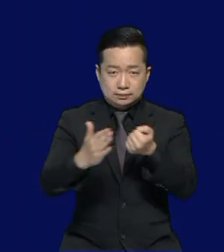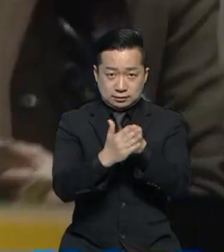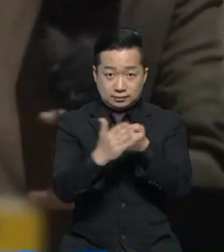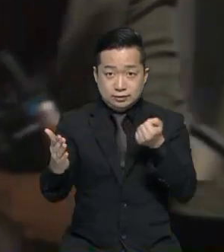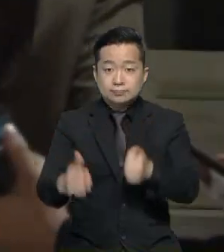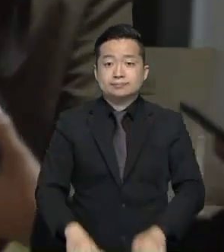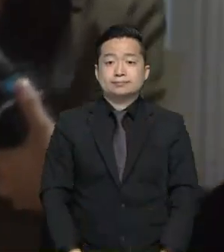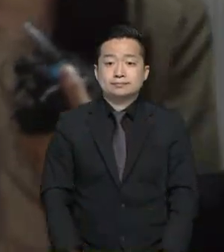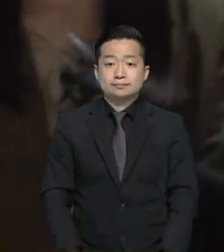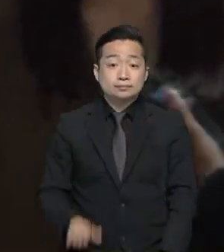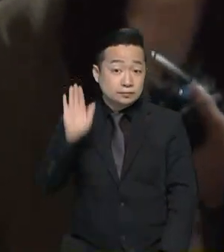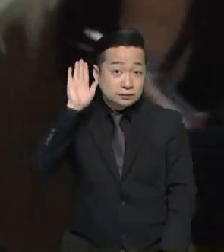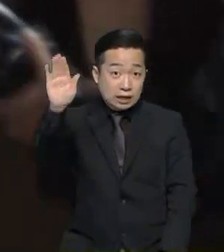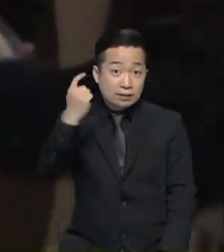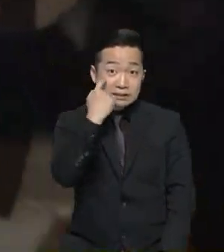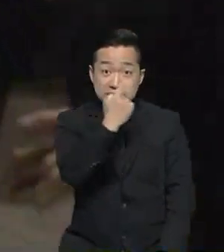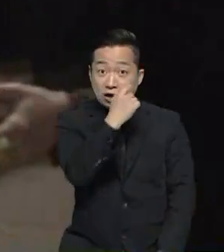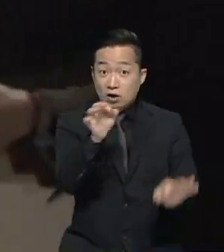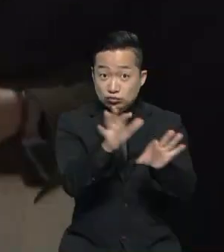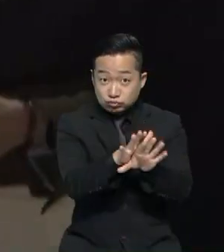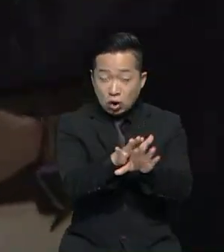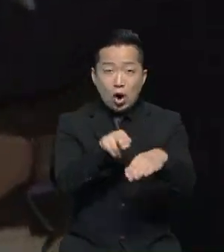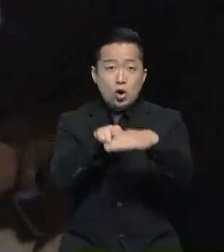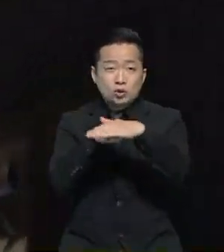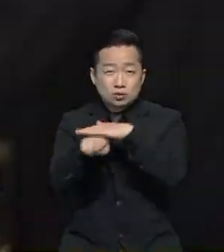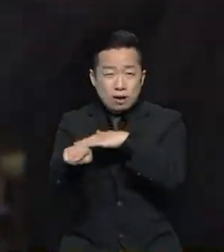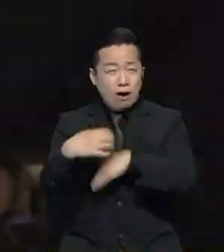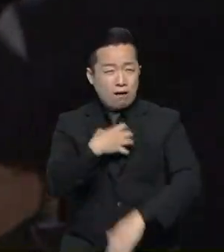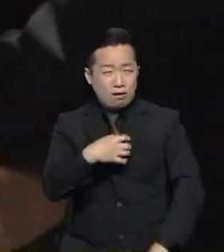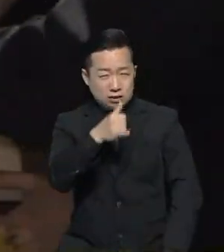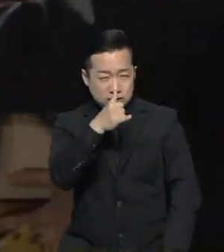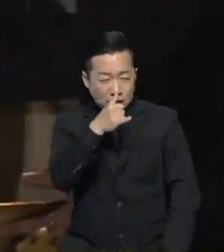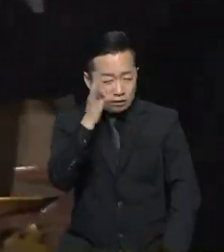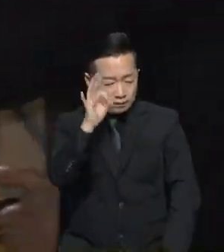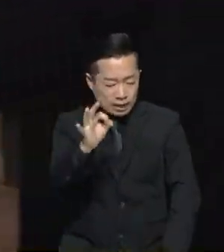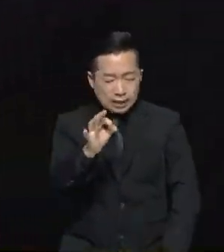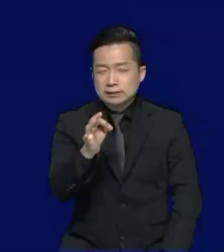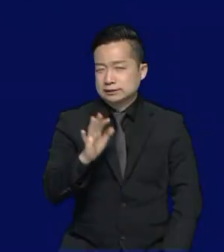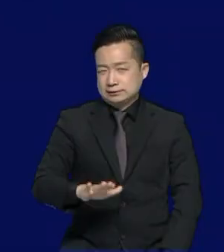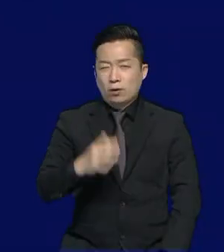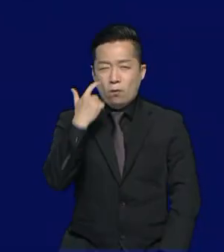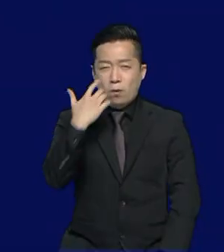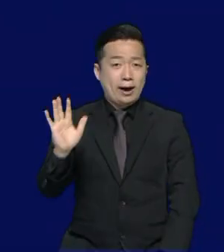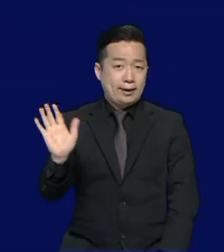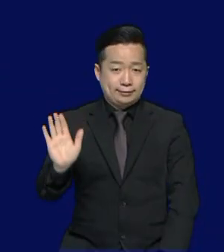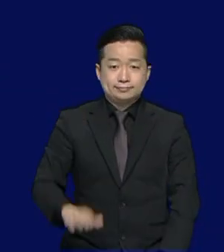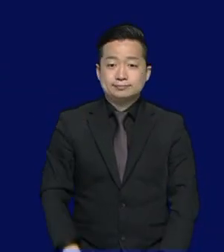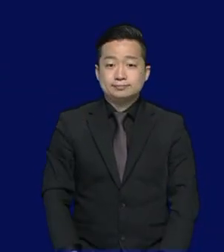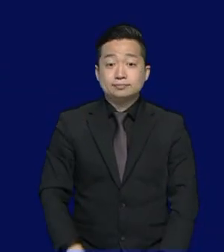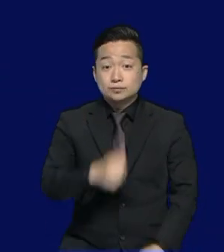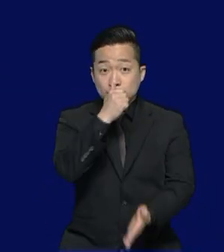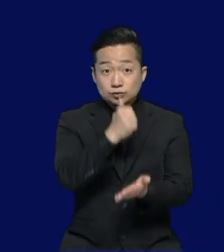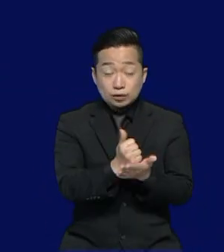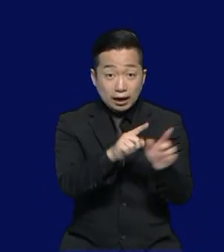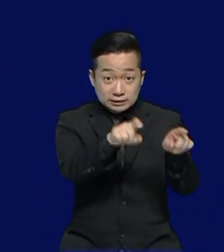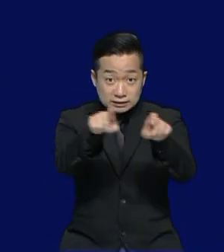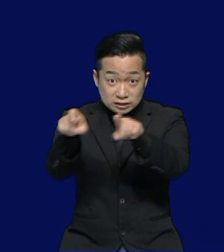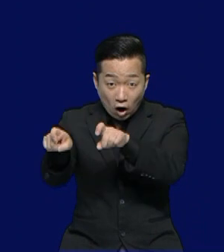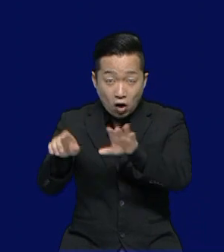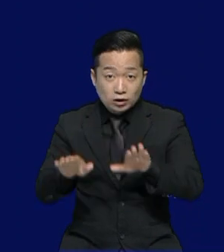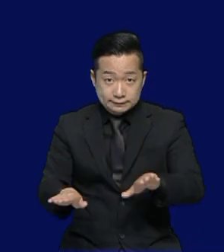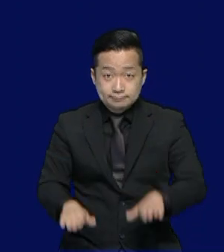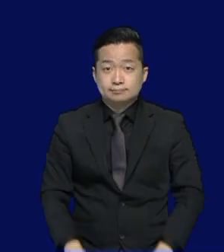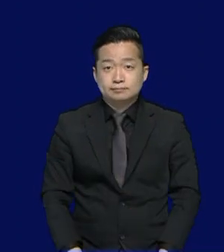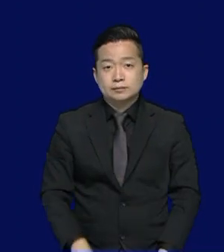밝혔습니다. 앞으로 증거를 인멸하고 도망할 염려가 있다고 보기도 어렵고 주요 혐의에 대한 증거는 일정